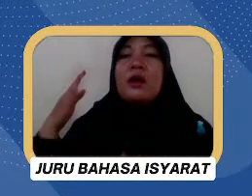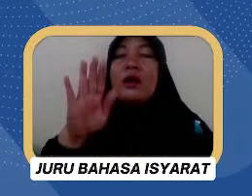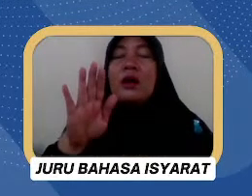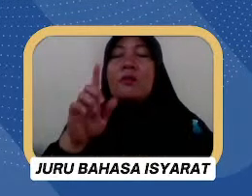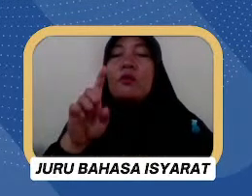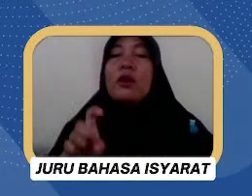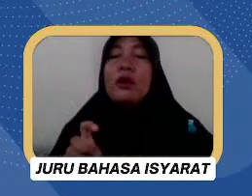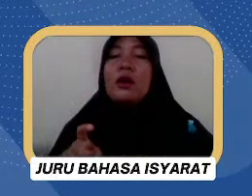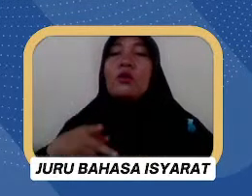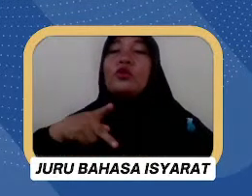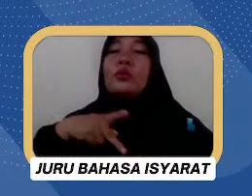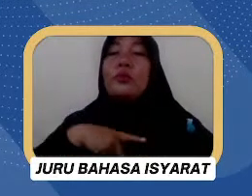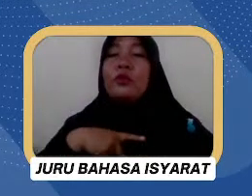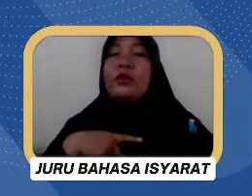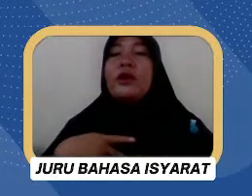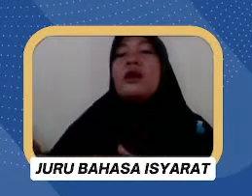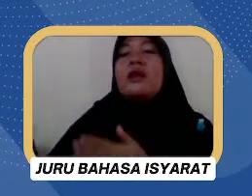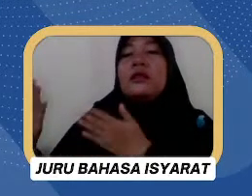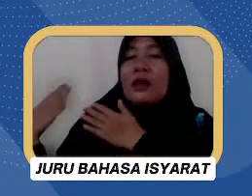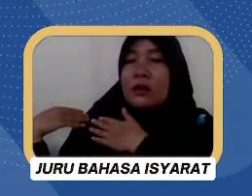jawab.